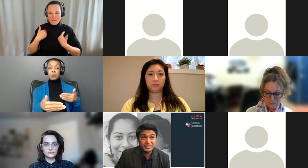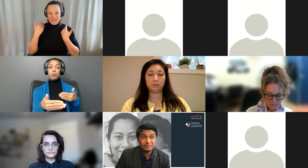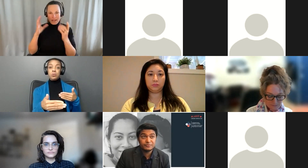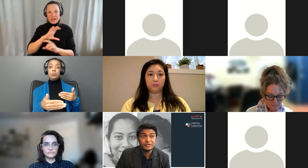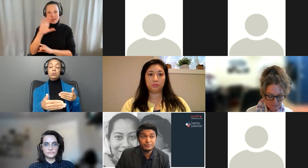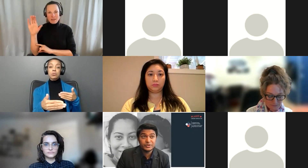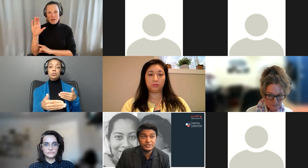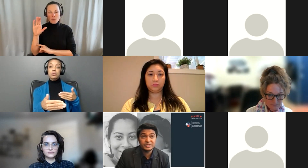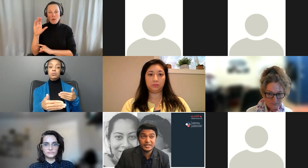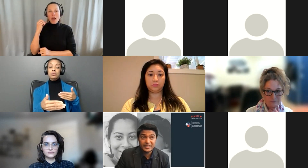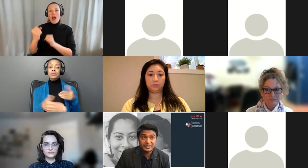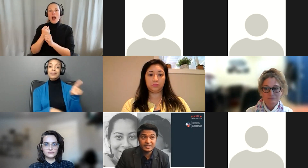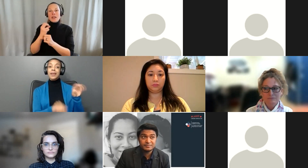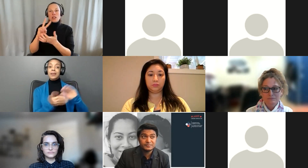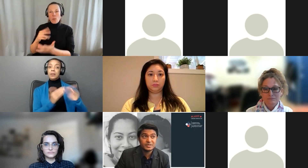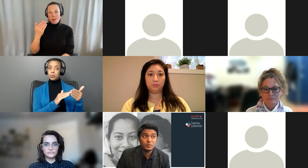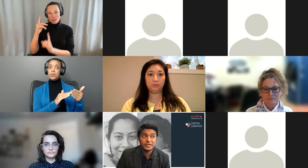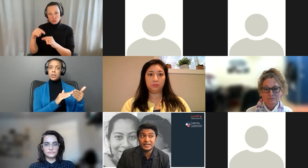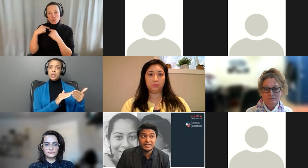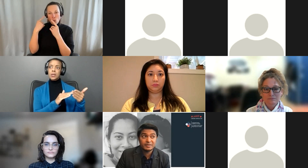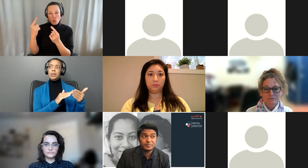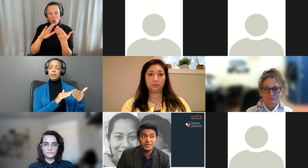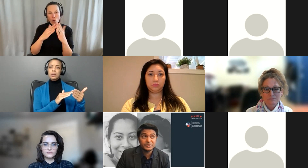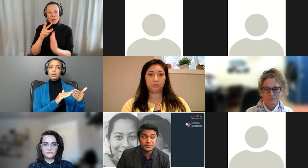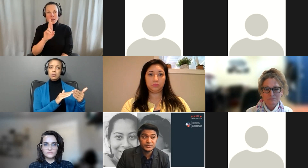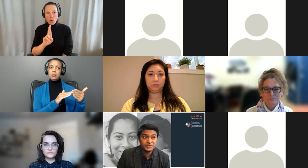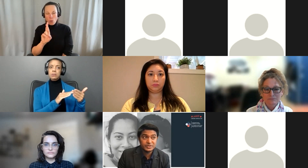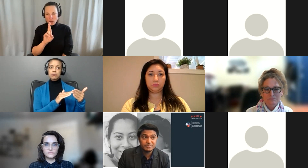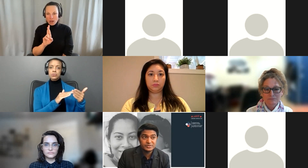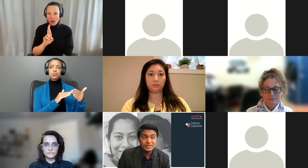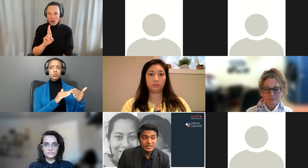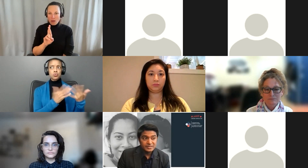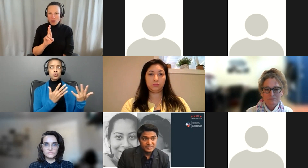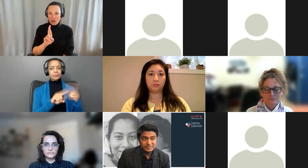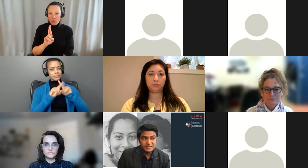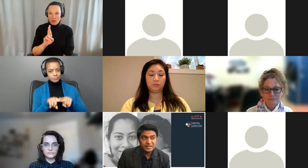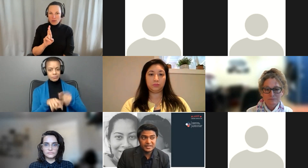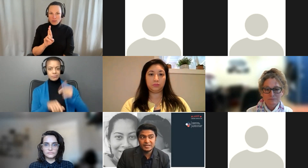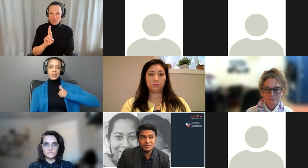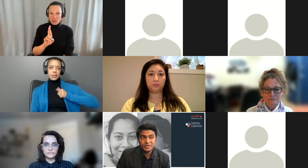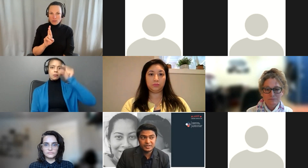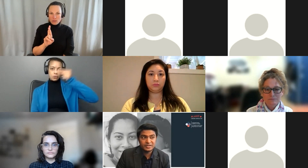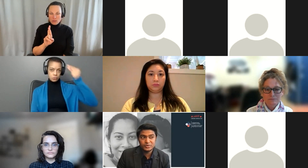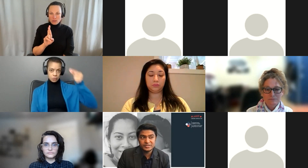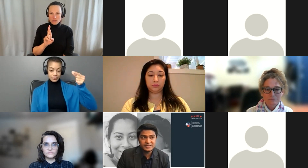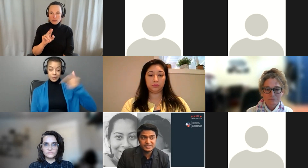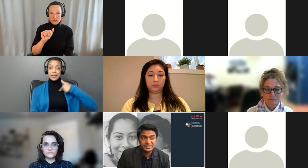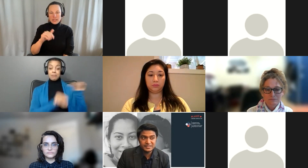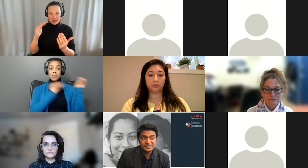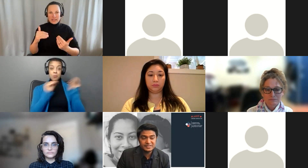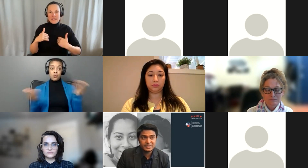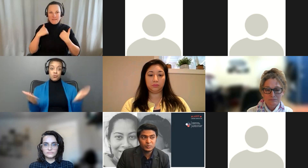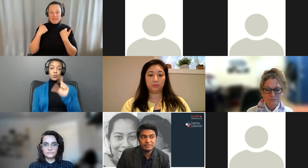Rohingya est maintenant porté son attention au Canada avec leur appui du gouvernement canadien. Depuis